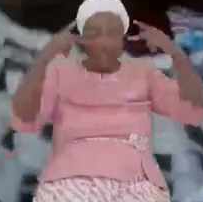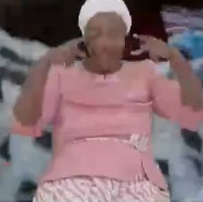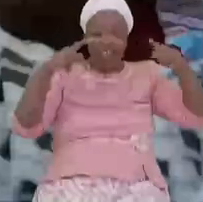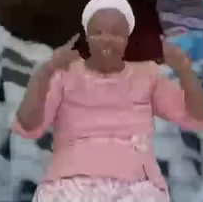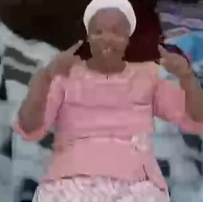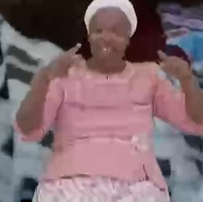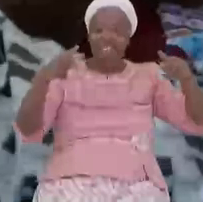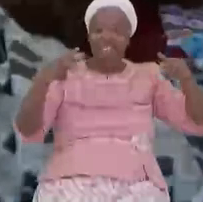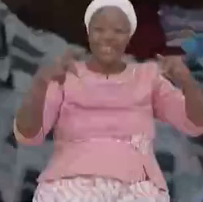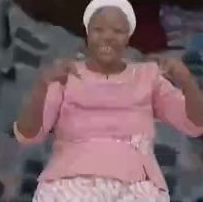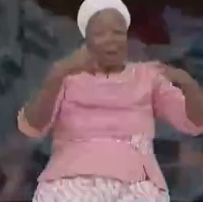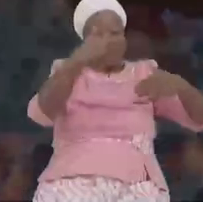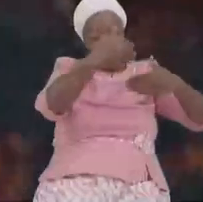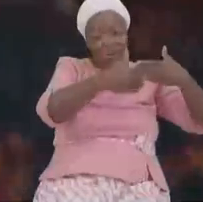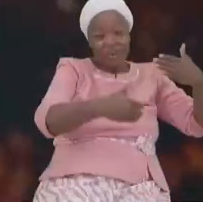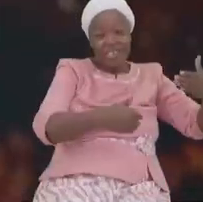progressif.